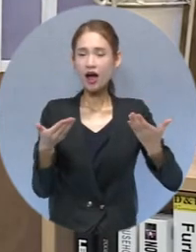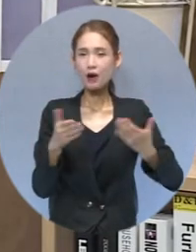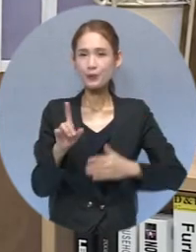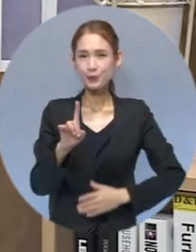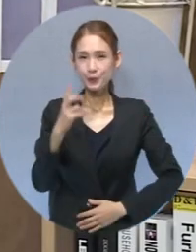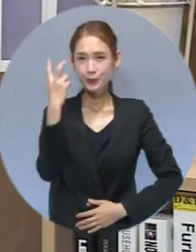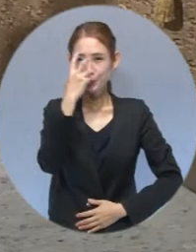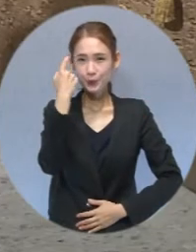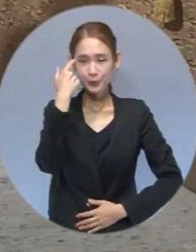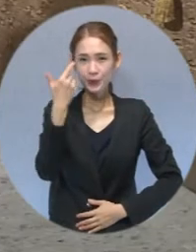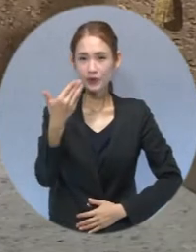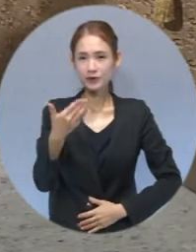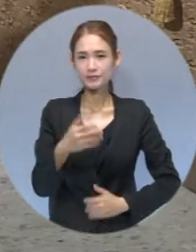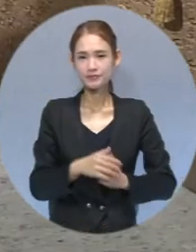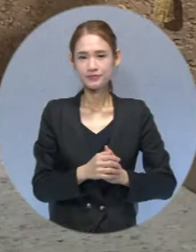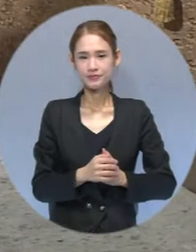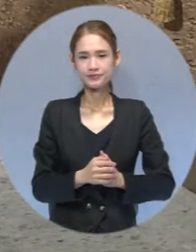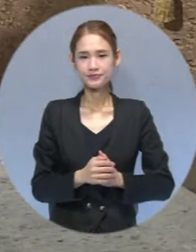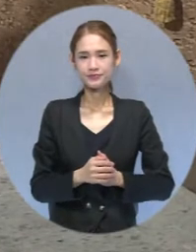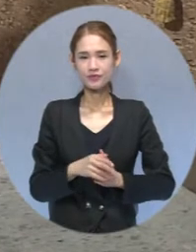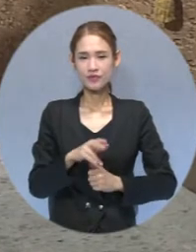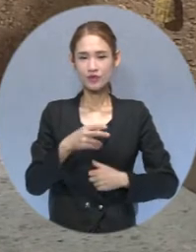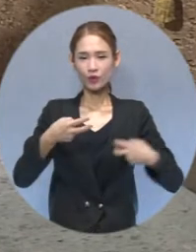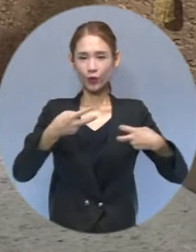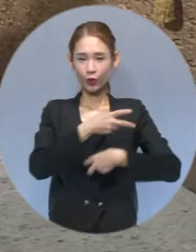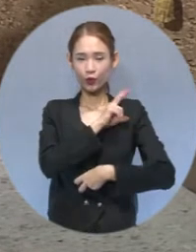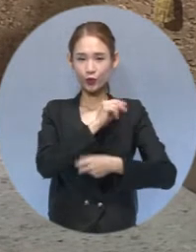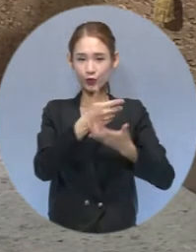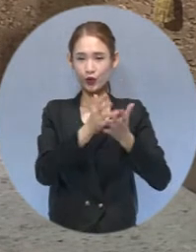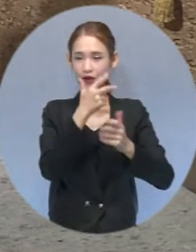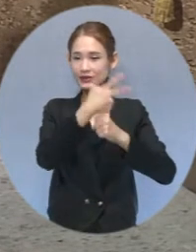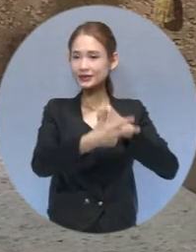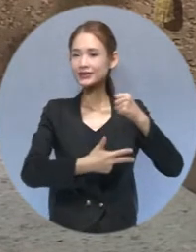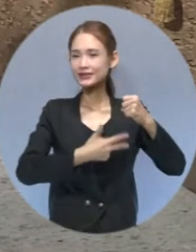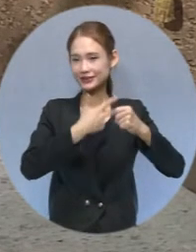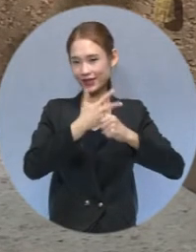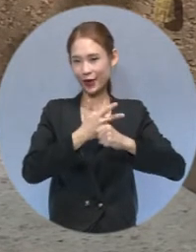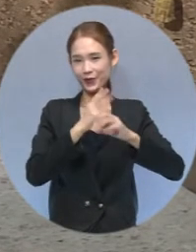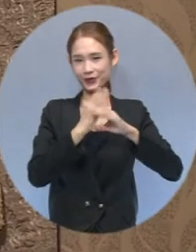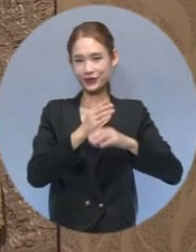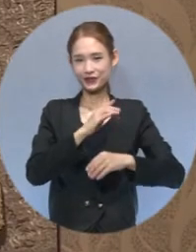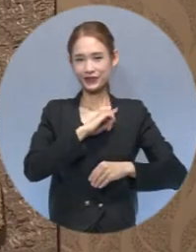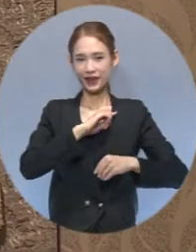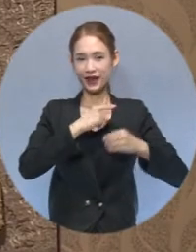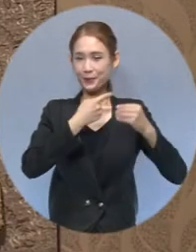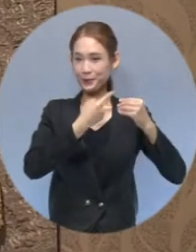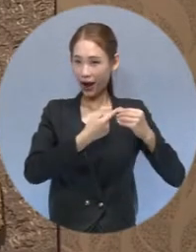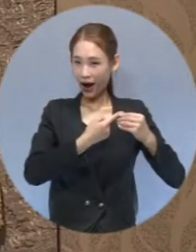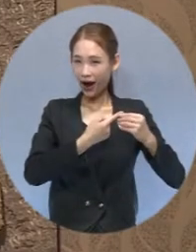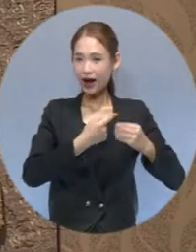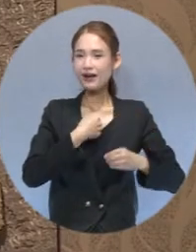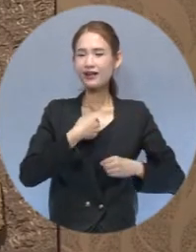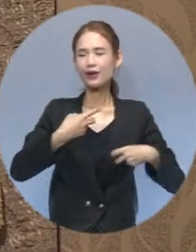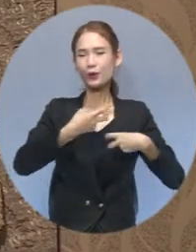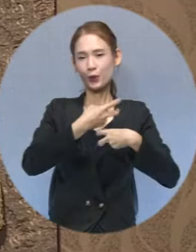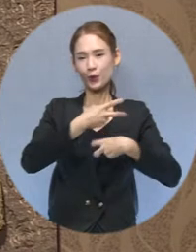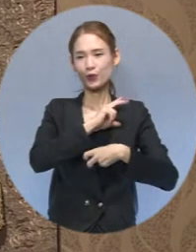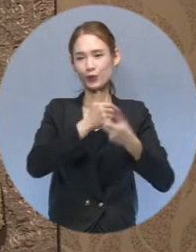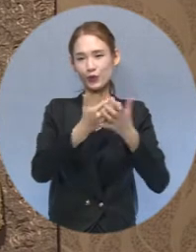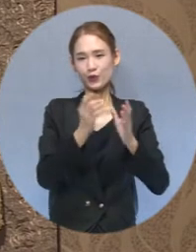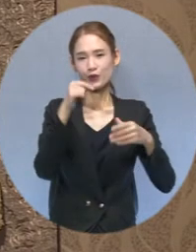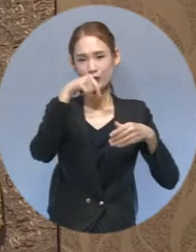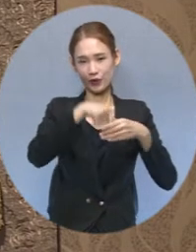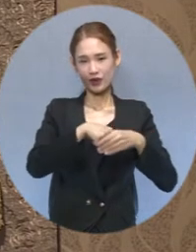보고 계신가요? 저희가 이제 교통위원회 7년째 있습니다. 초선을 교통위원회에 있었고 교통위원회